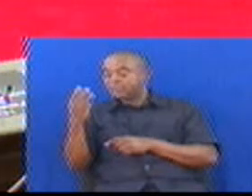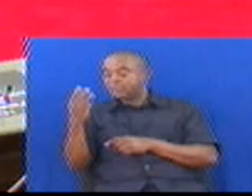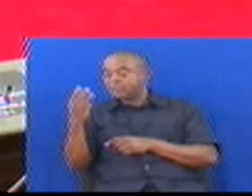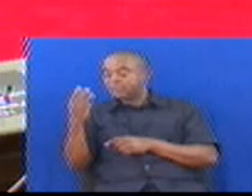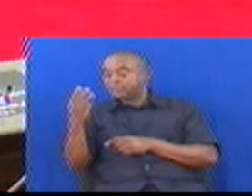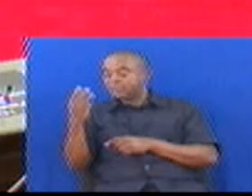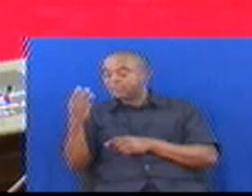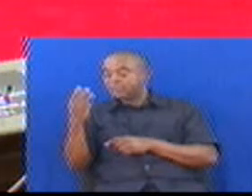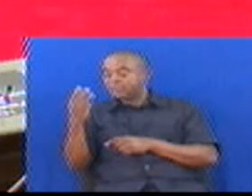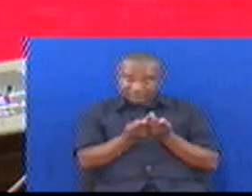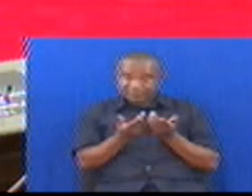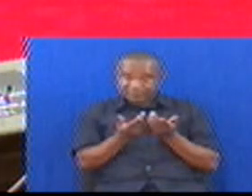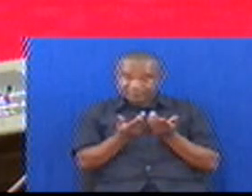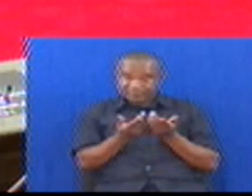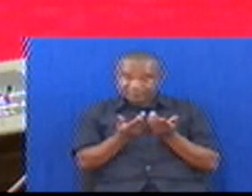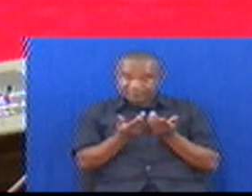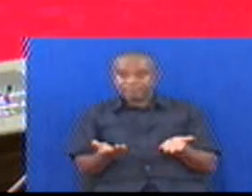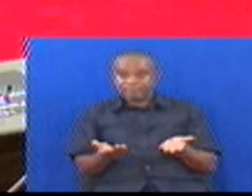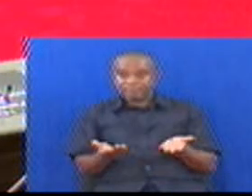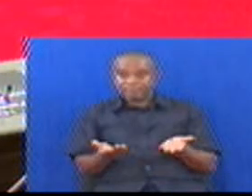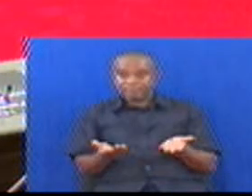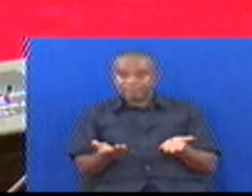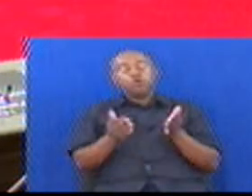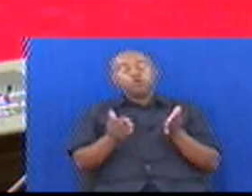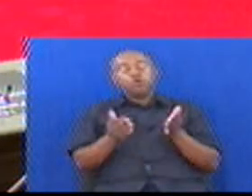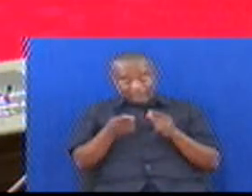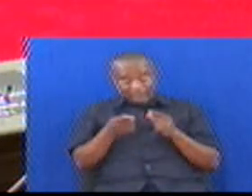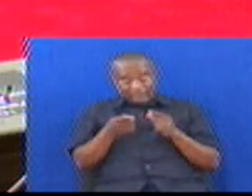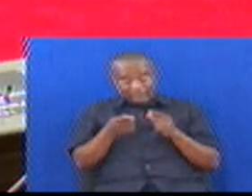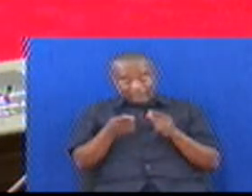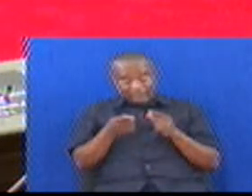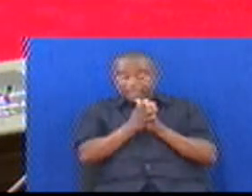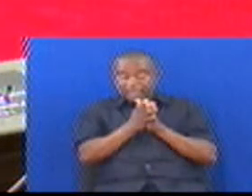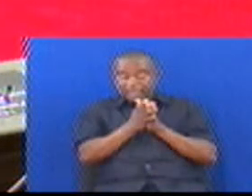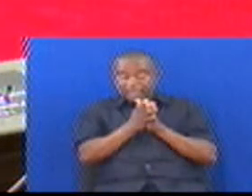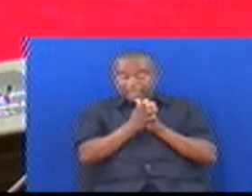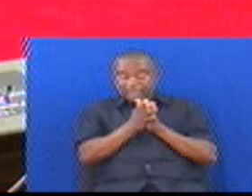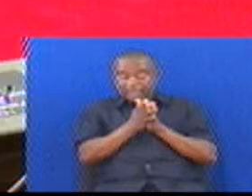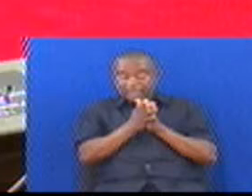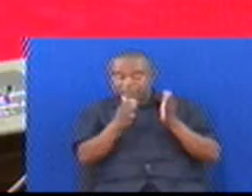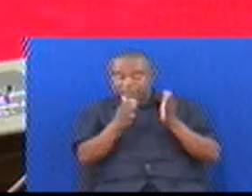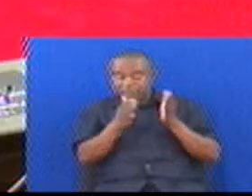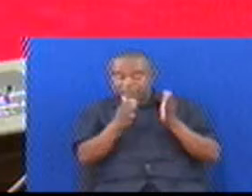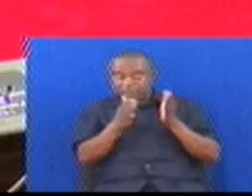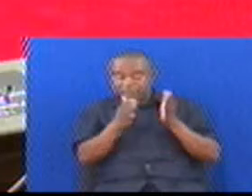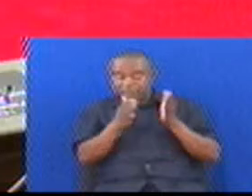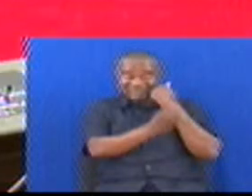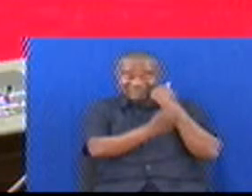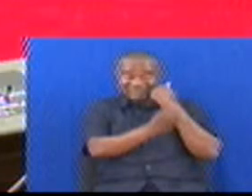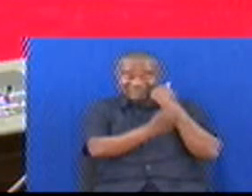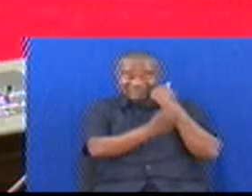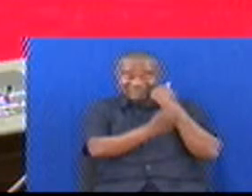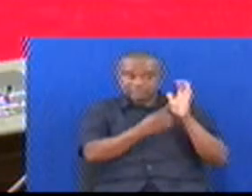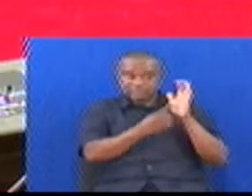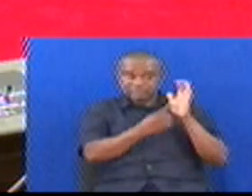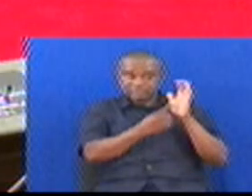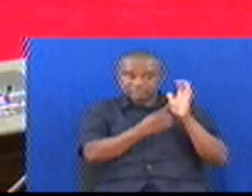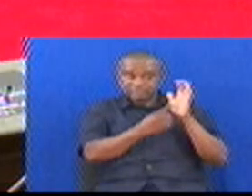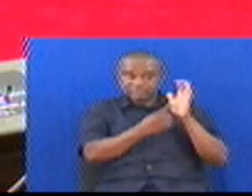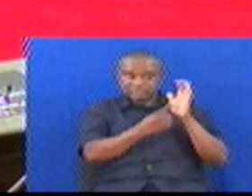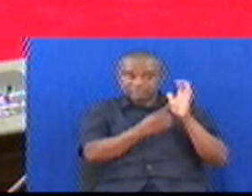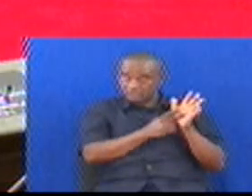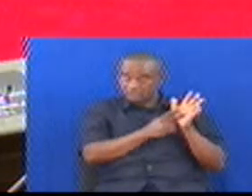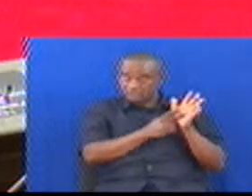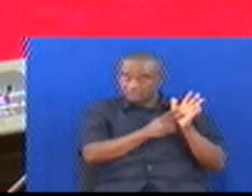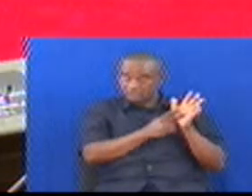Aidha, kina cha umaskini yani poverty depth kilipungua kutoka 6.7% mwaka